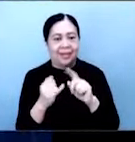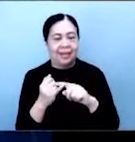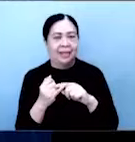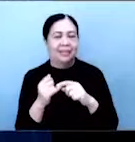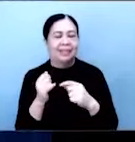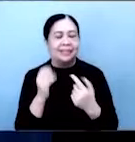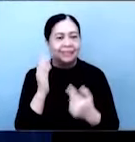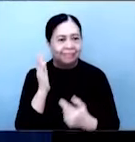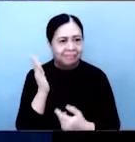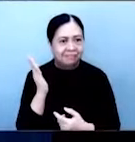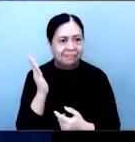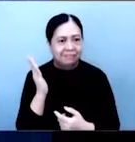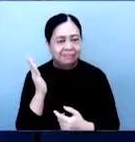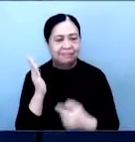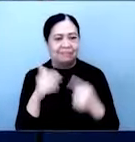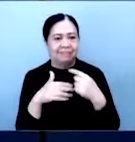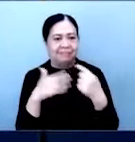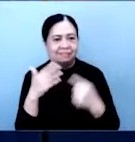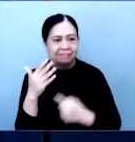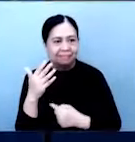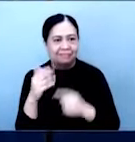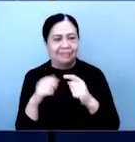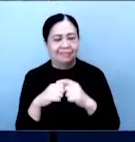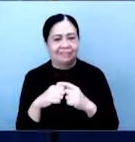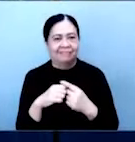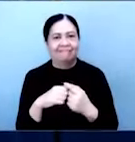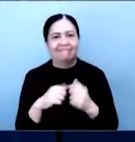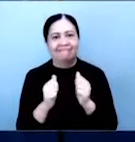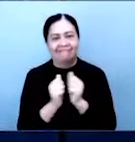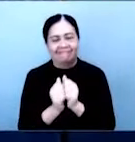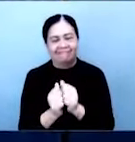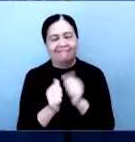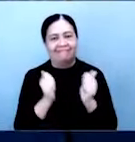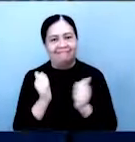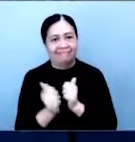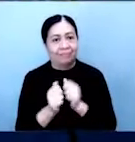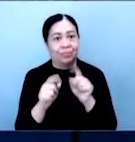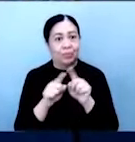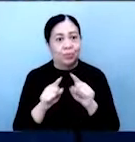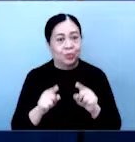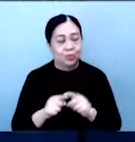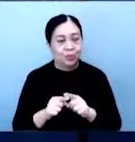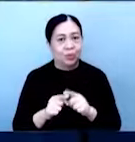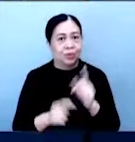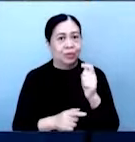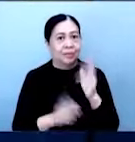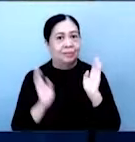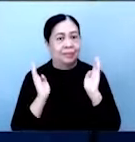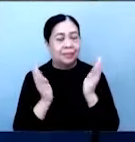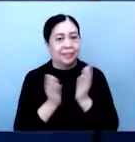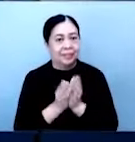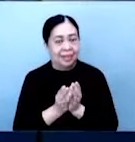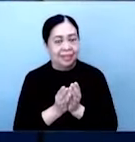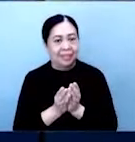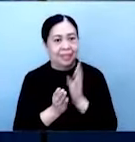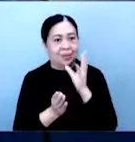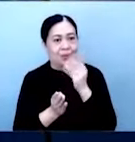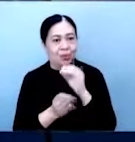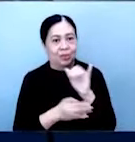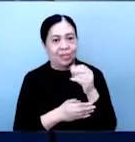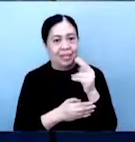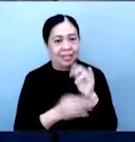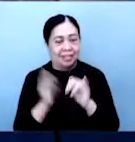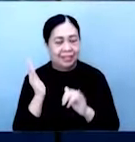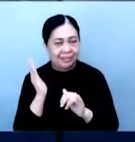Bellarmino, Jeff Flores at Jay Gonzaga. Gayon din ang Thursday Barkada na sina Johnny Moran, Ada